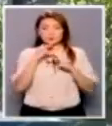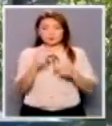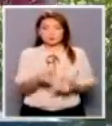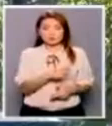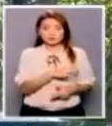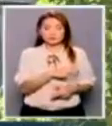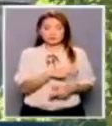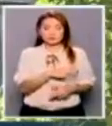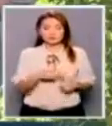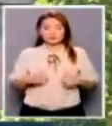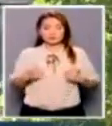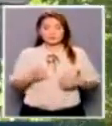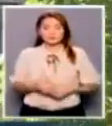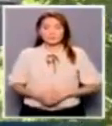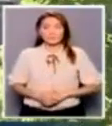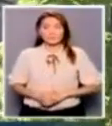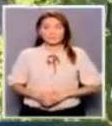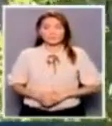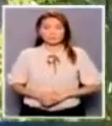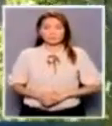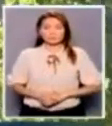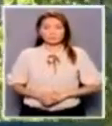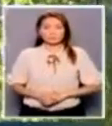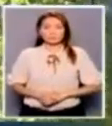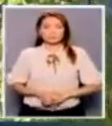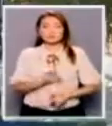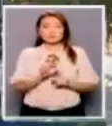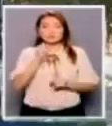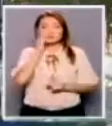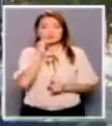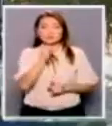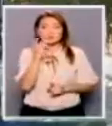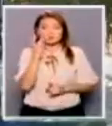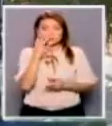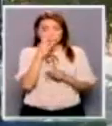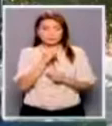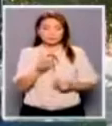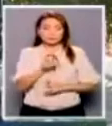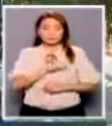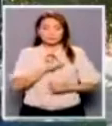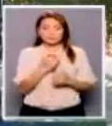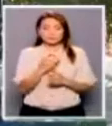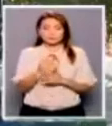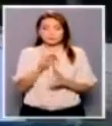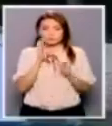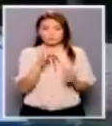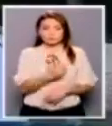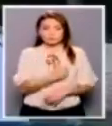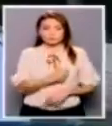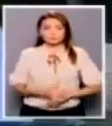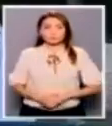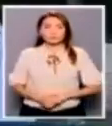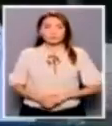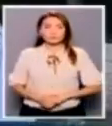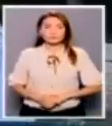бар қайғы мұңды бір сәт ұмыттыруға тырысты. Мақсат қарлығаштың қанатымен су сепкендей болса да жылулық сыйлау. Біргеміз